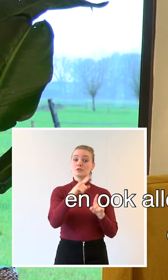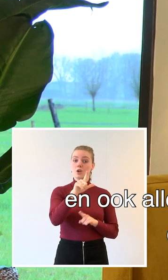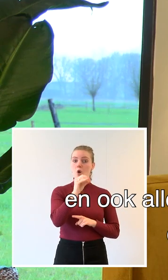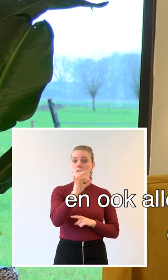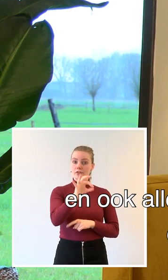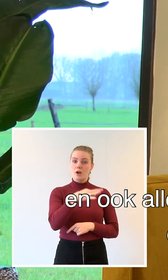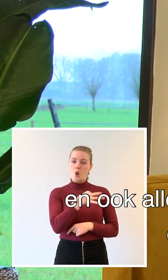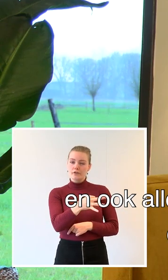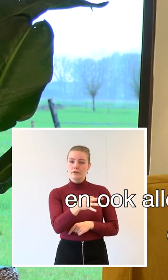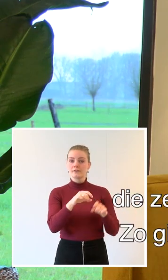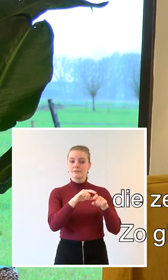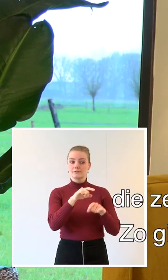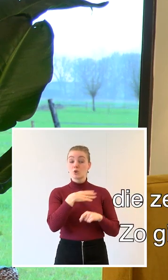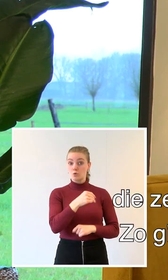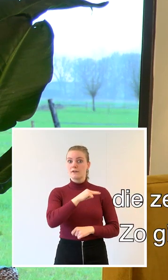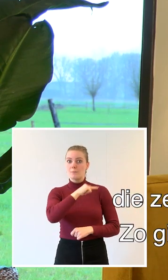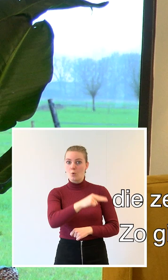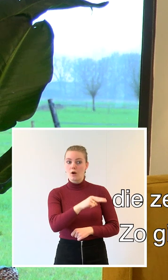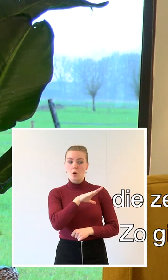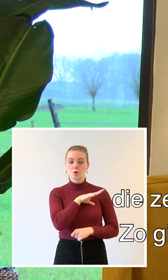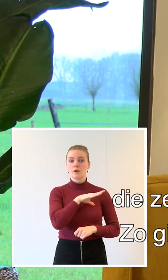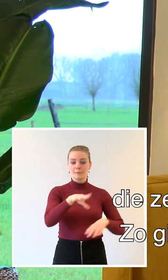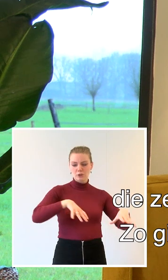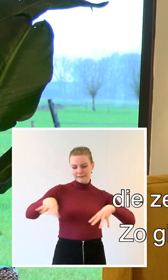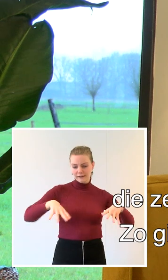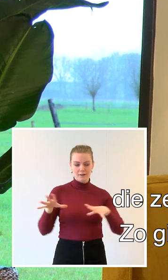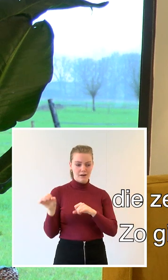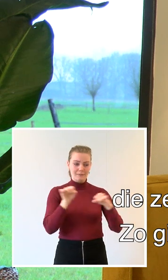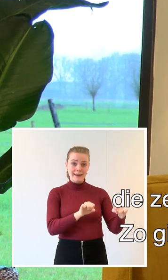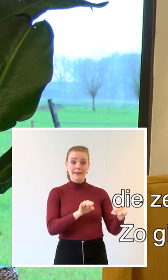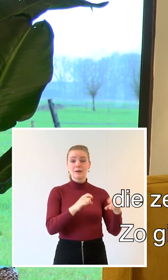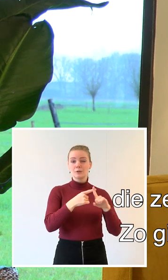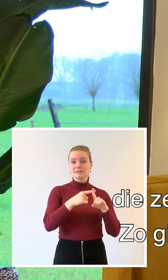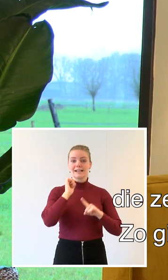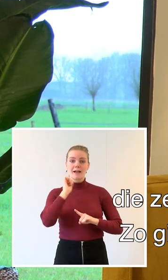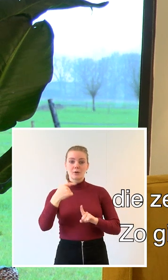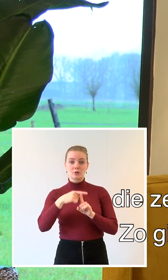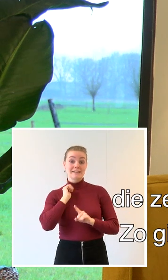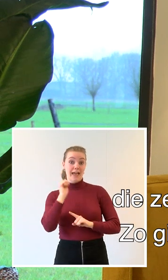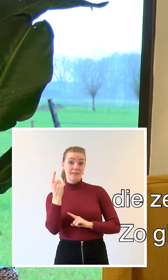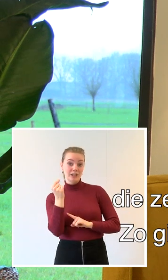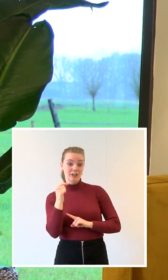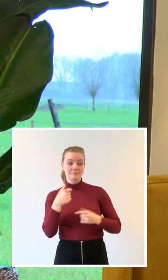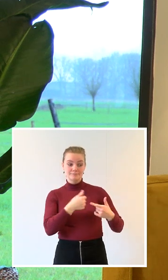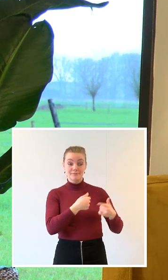verworven en de slaven en slavinnen die ze in Charan hadden verkregen. Zo gingen ze op weg naar Kanaan.